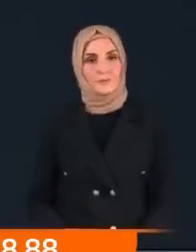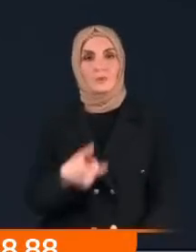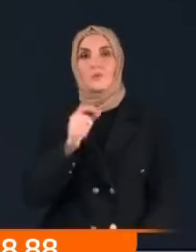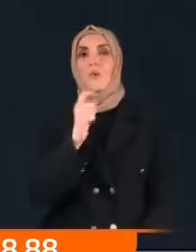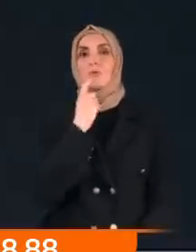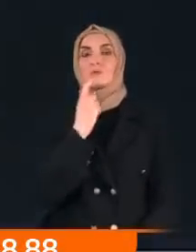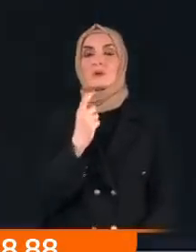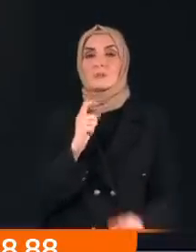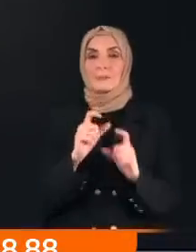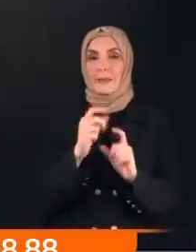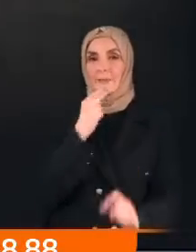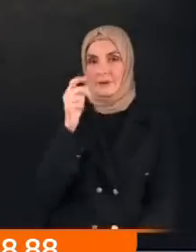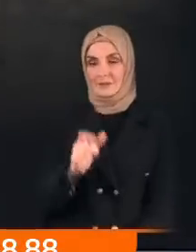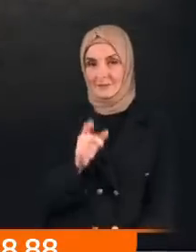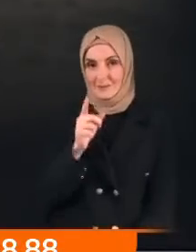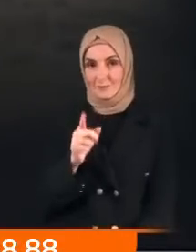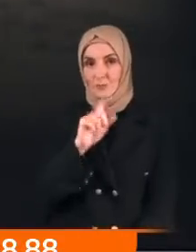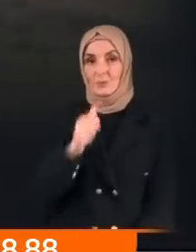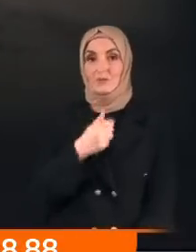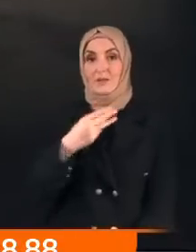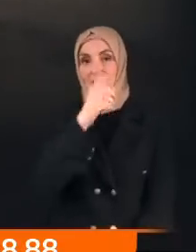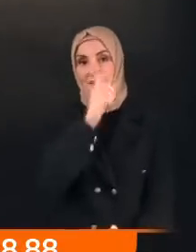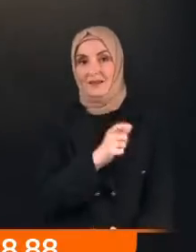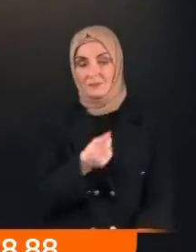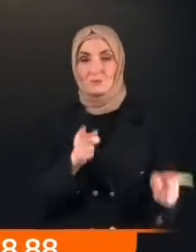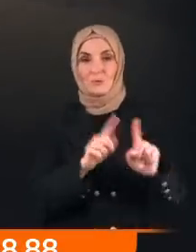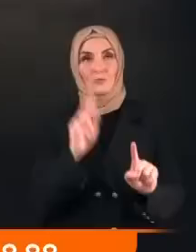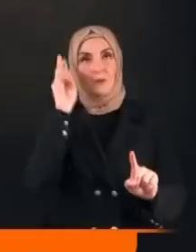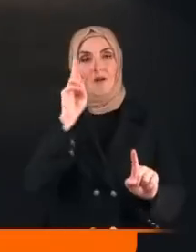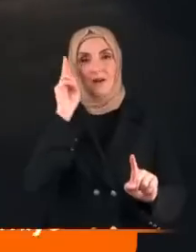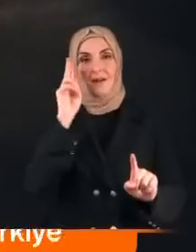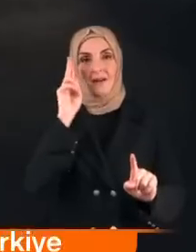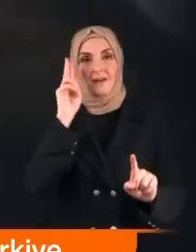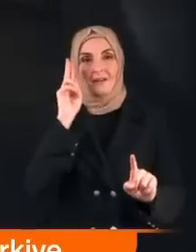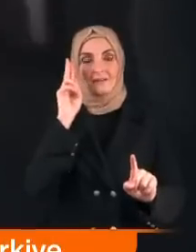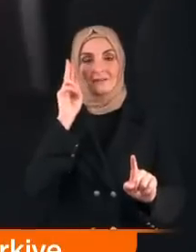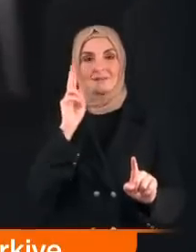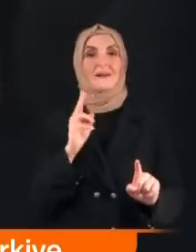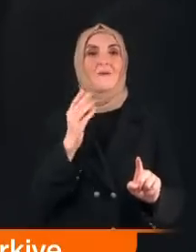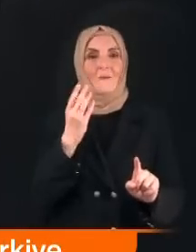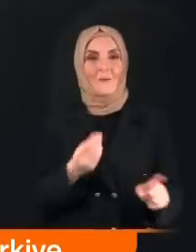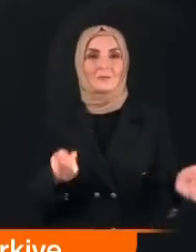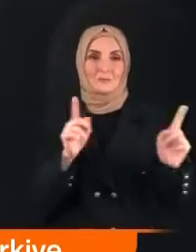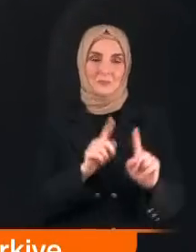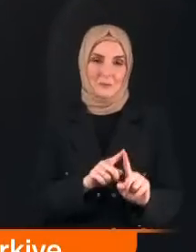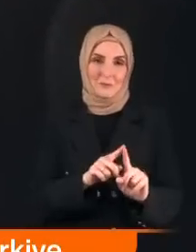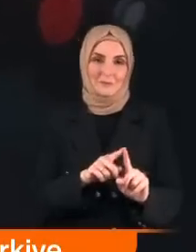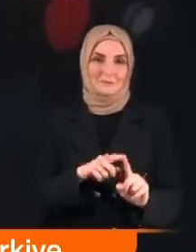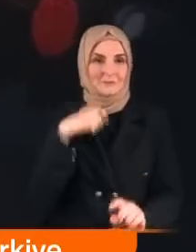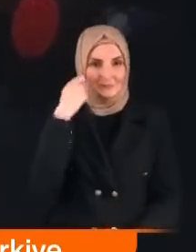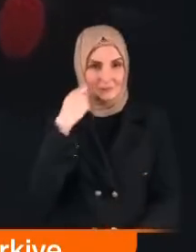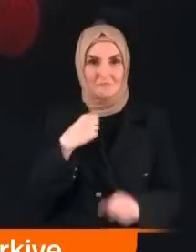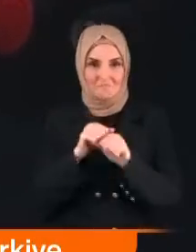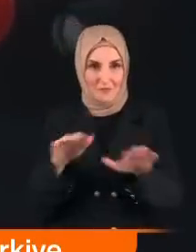90 yaşındaki Selim Koç'un Cumhurbaşkanı Erdoğan'la buluşma hayalinin gerçekleştiği anlarının görüntüsünü ekranlarınıza taşımıştık. Peki o buluşmada